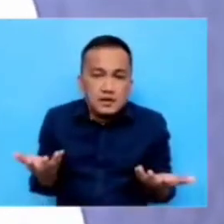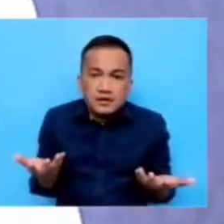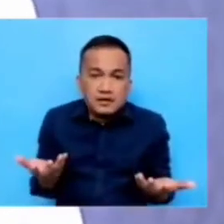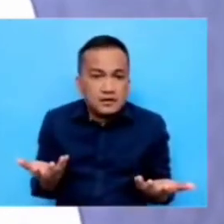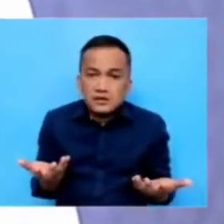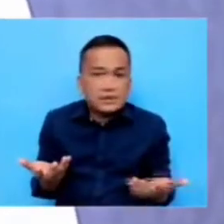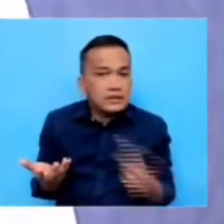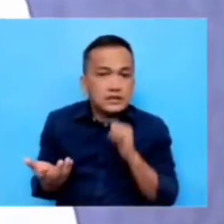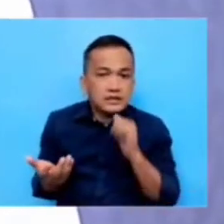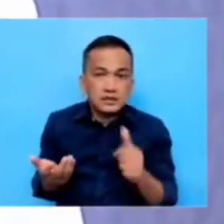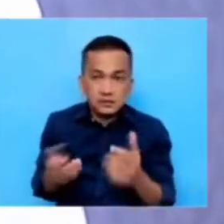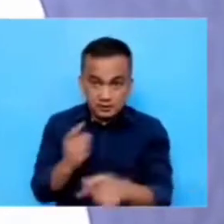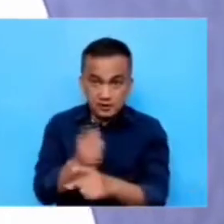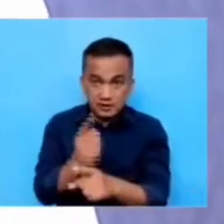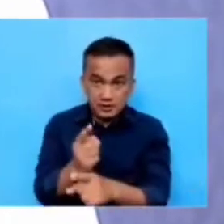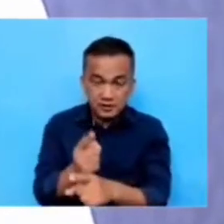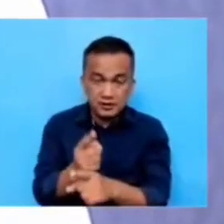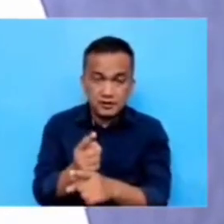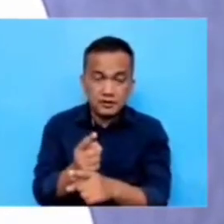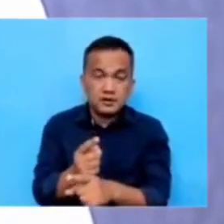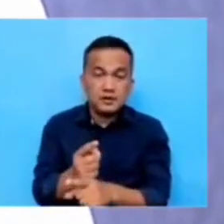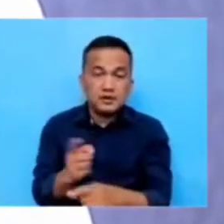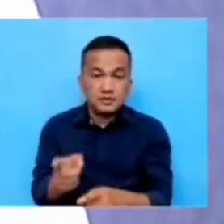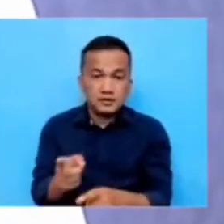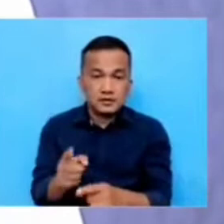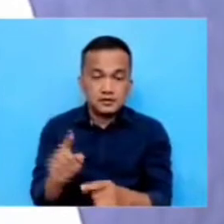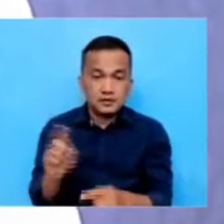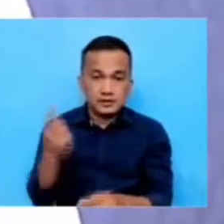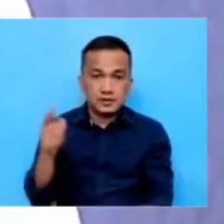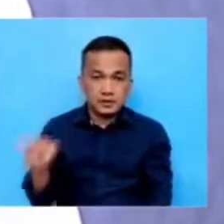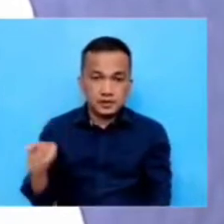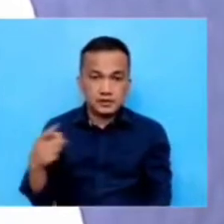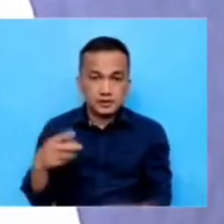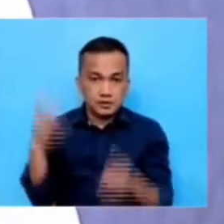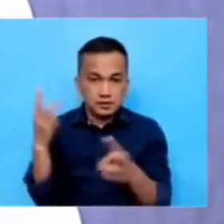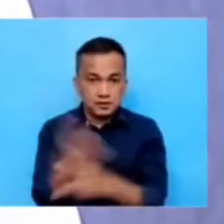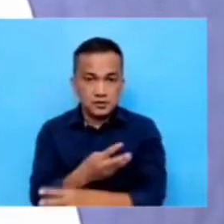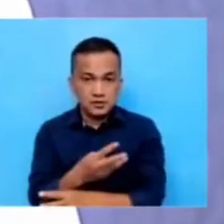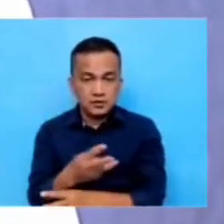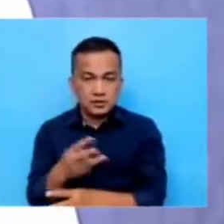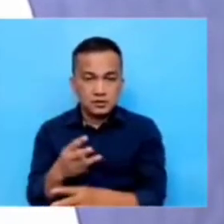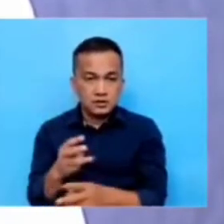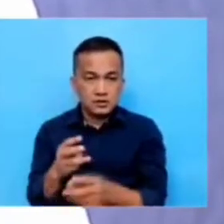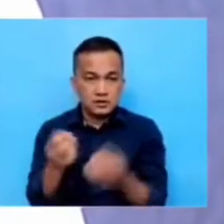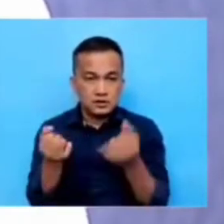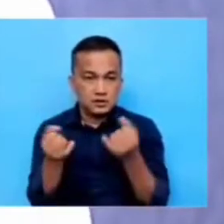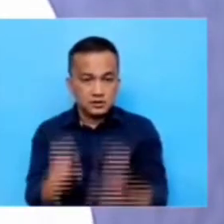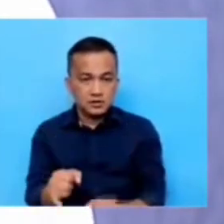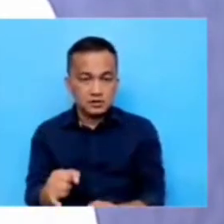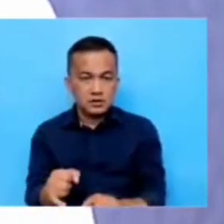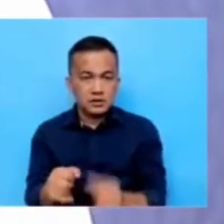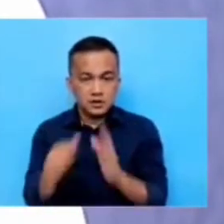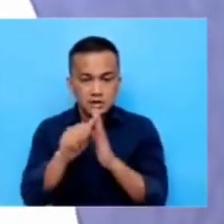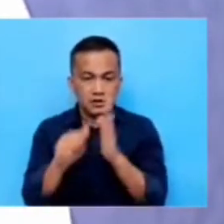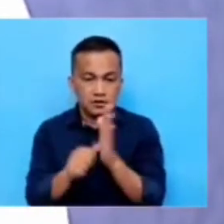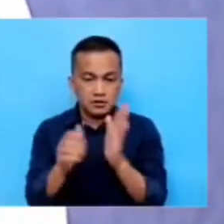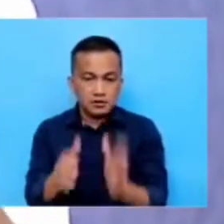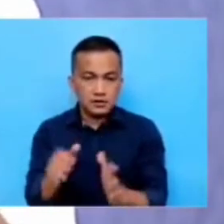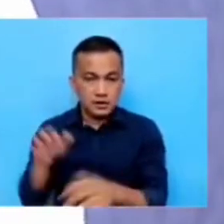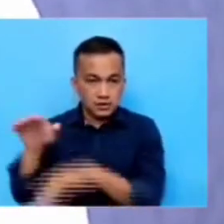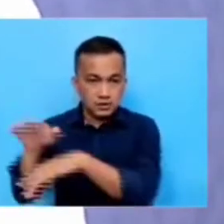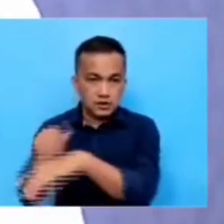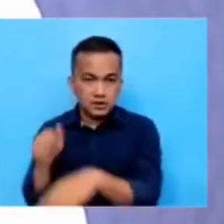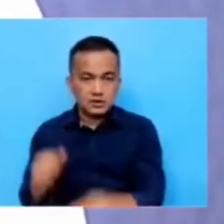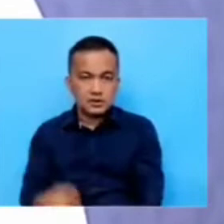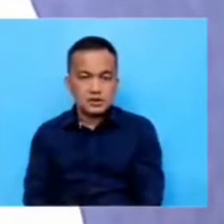Hindi po ba natural lang sa unang may ganyang kagrabing insidente, abogado na tatawagin mo kasi hindi na